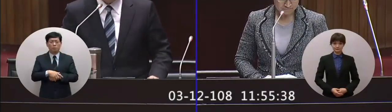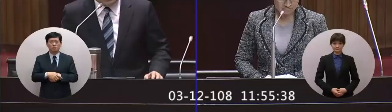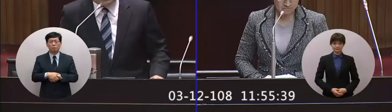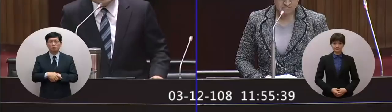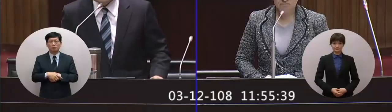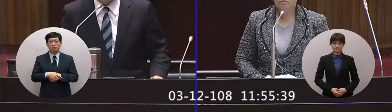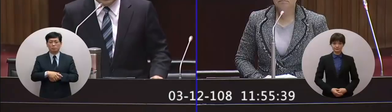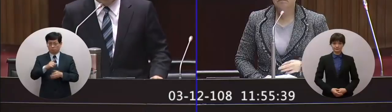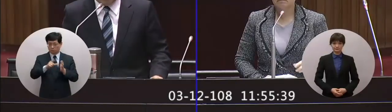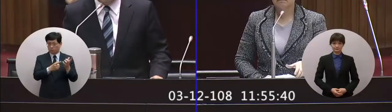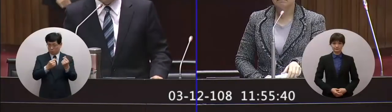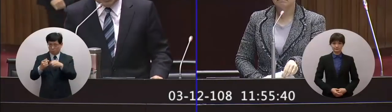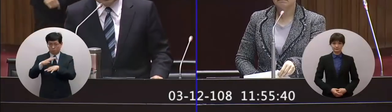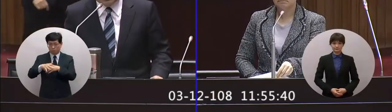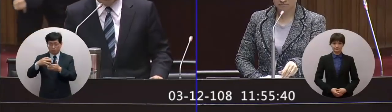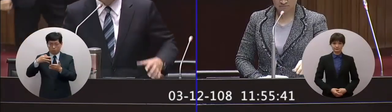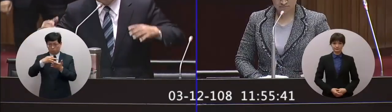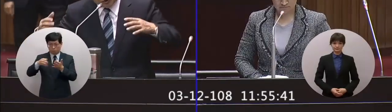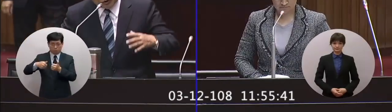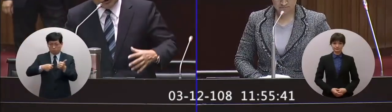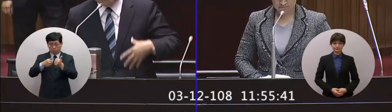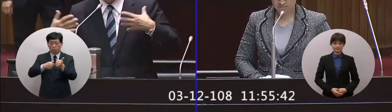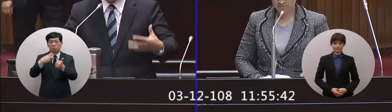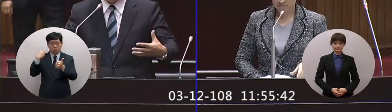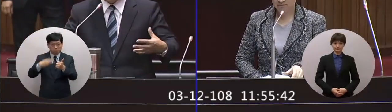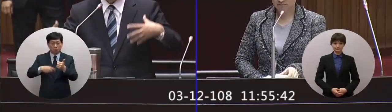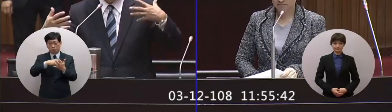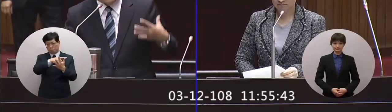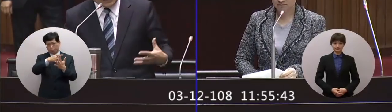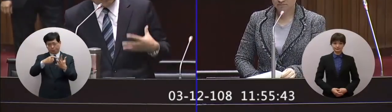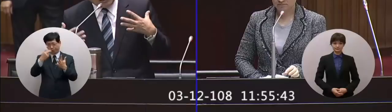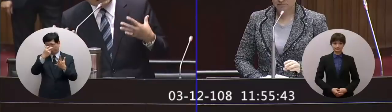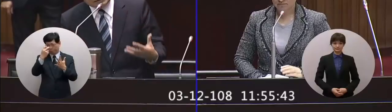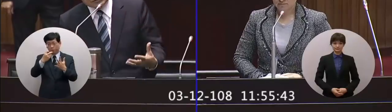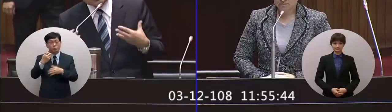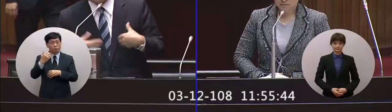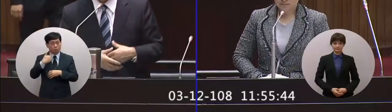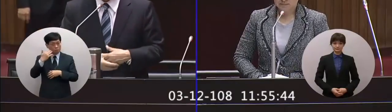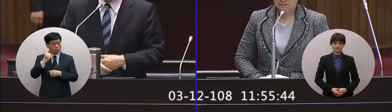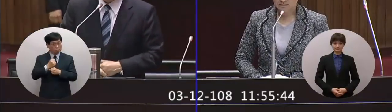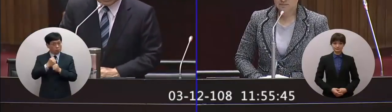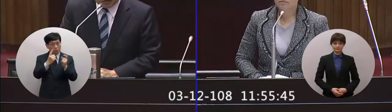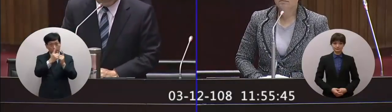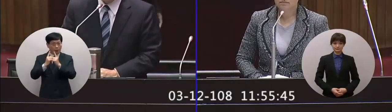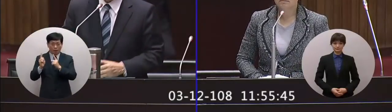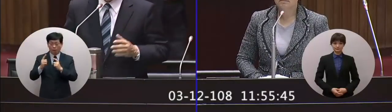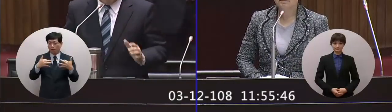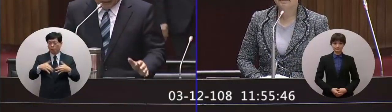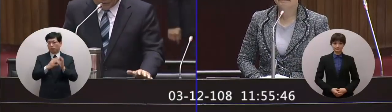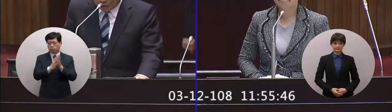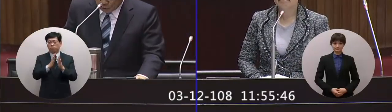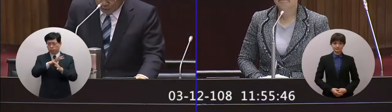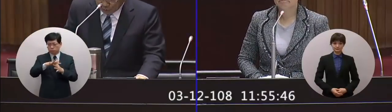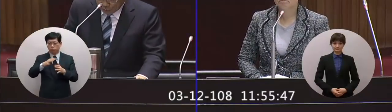关定期的列管，并就滚动式的相关执行所碰到的情况，